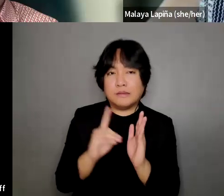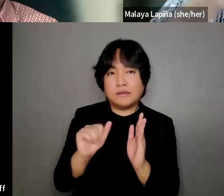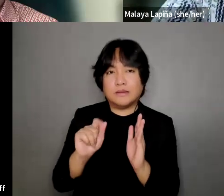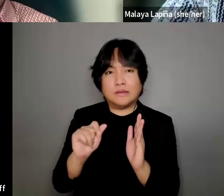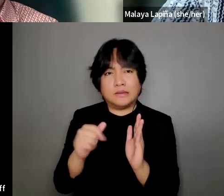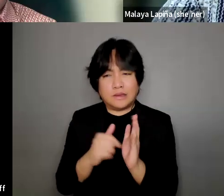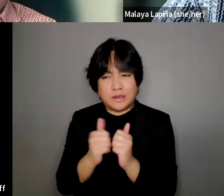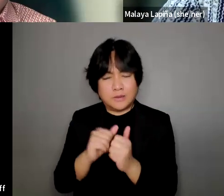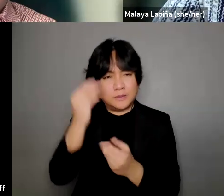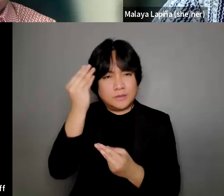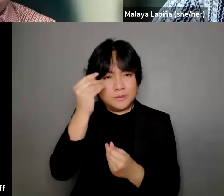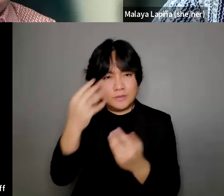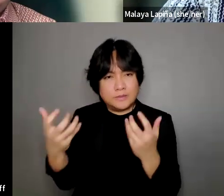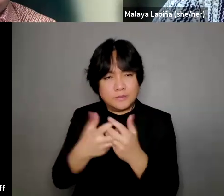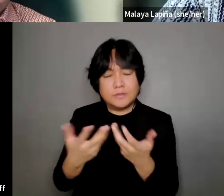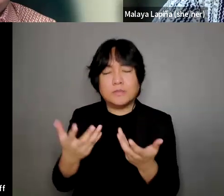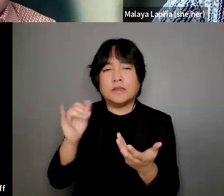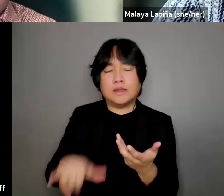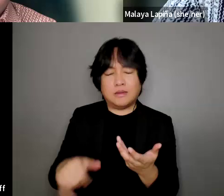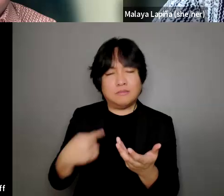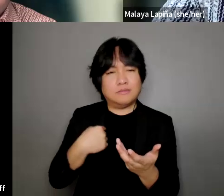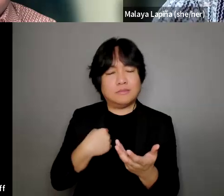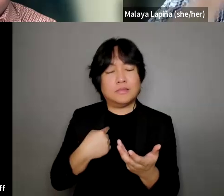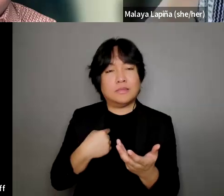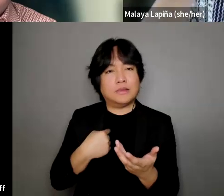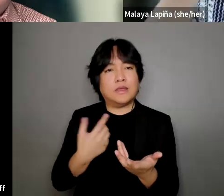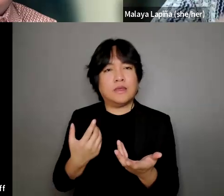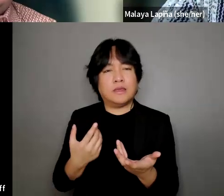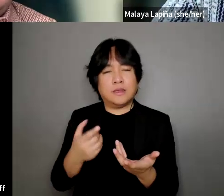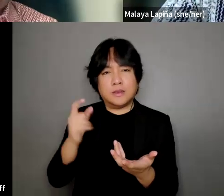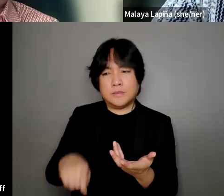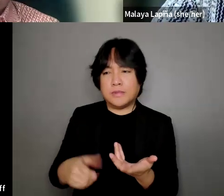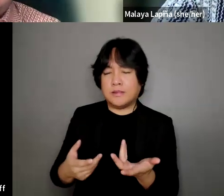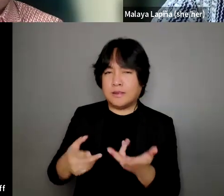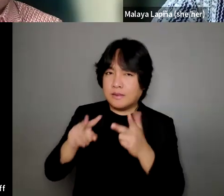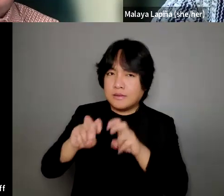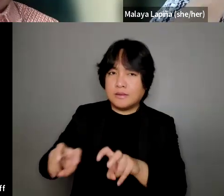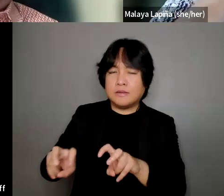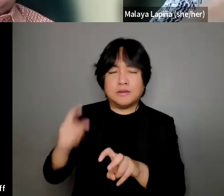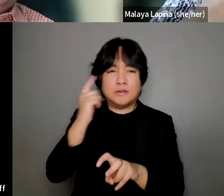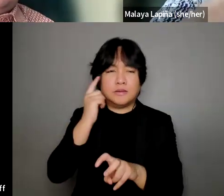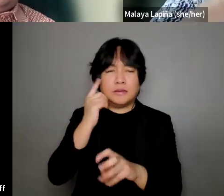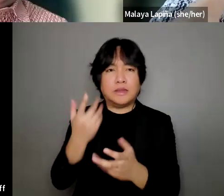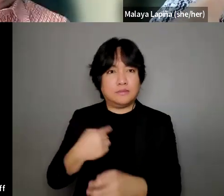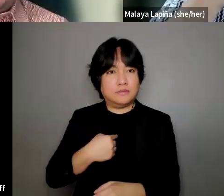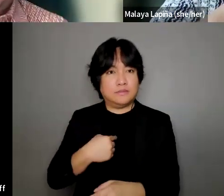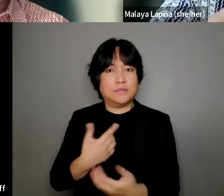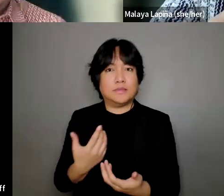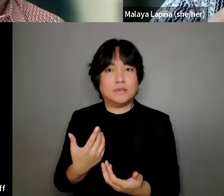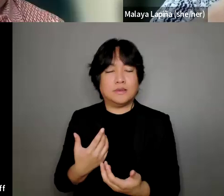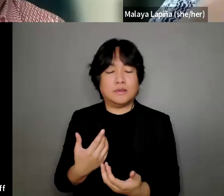so may mga ganong factors na kinakailangang bakahin, no, ng isang, I think, as me, no, as an